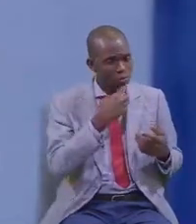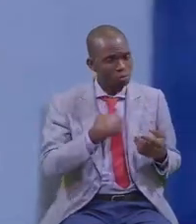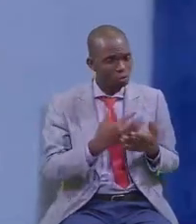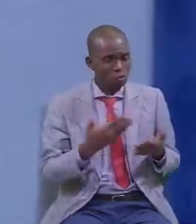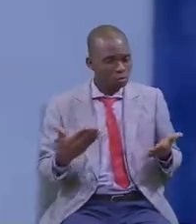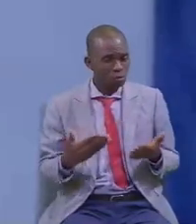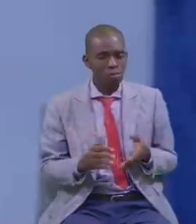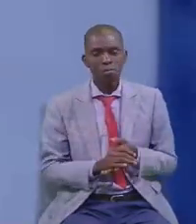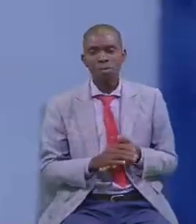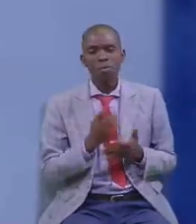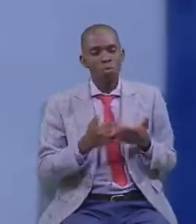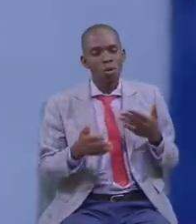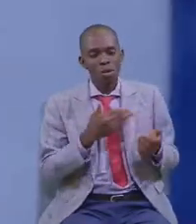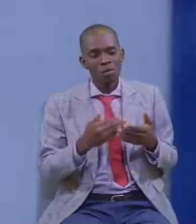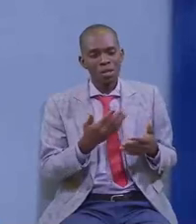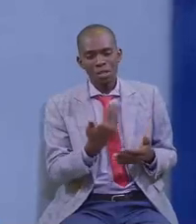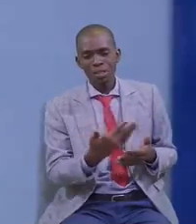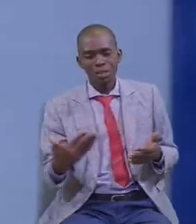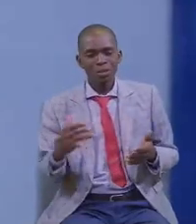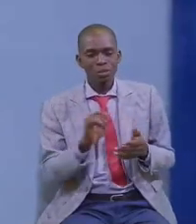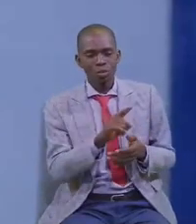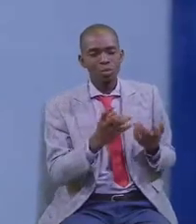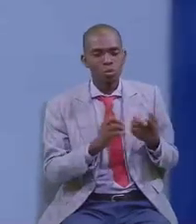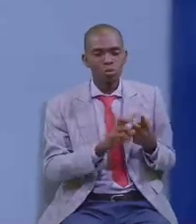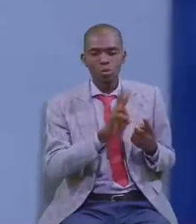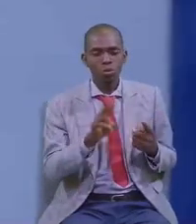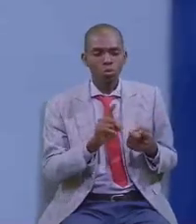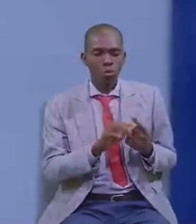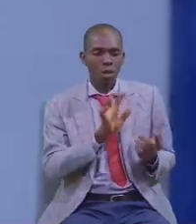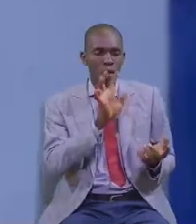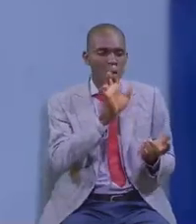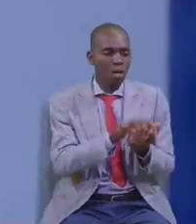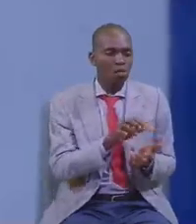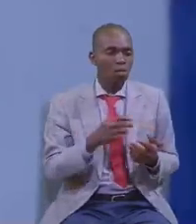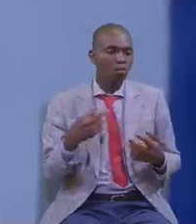Quel que soit l'appât que tu veux lancer, je dis non.